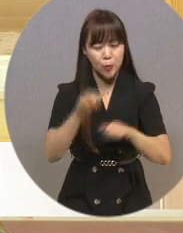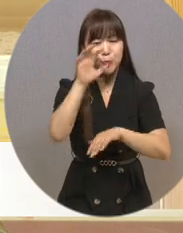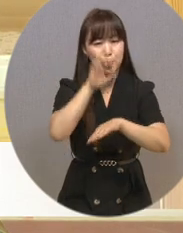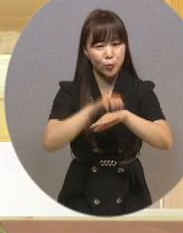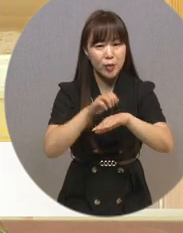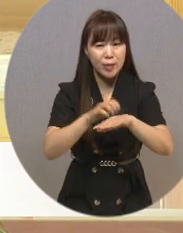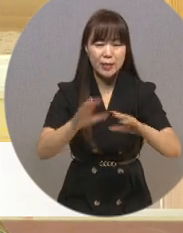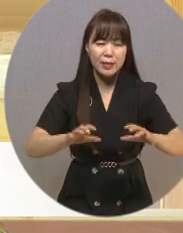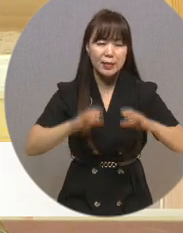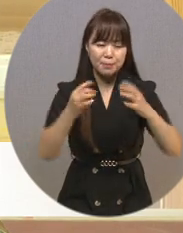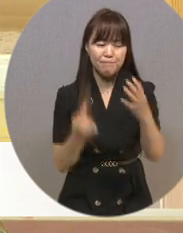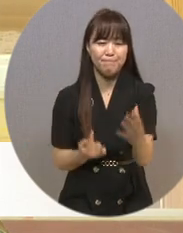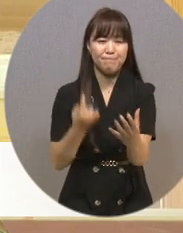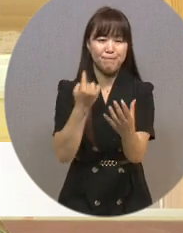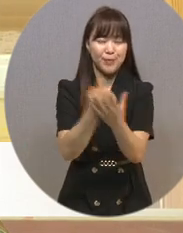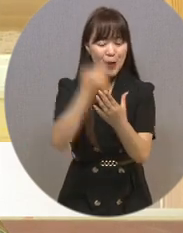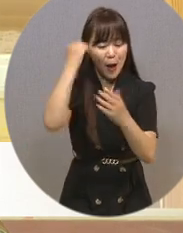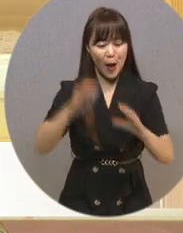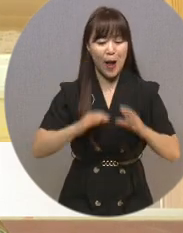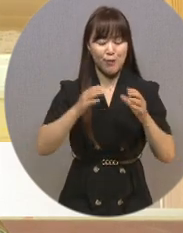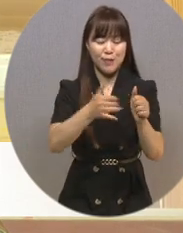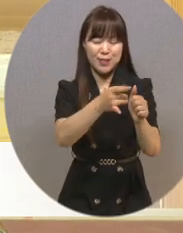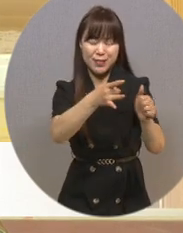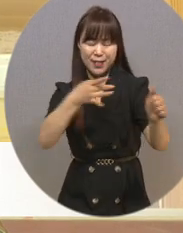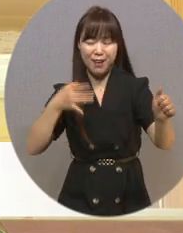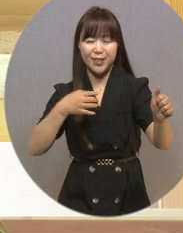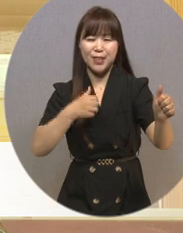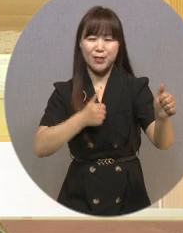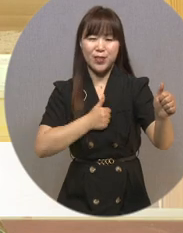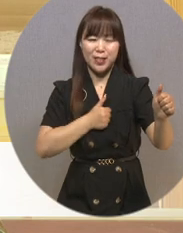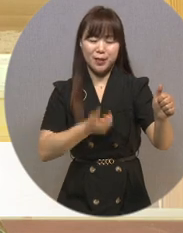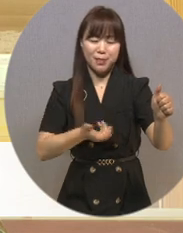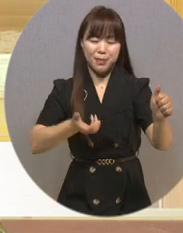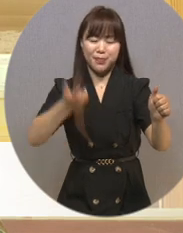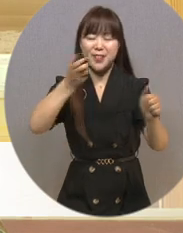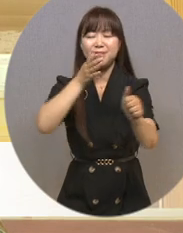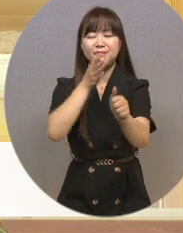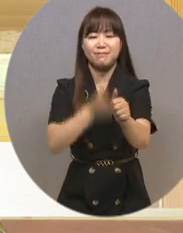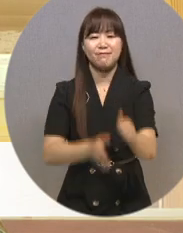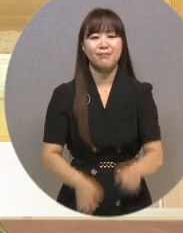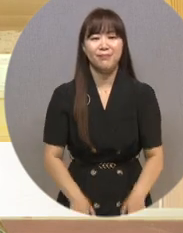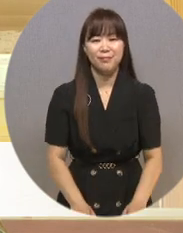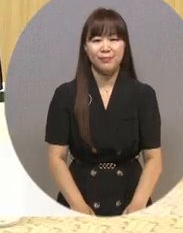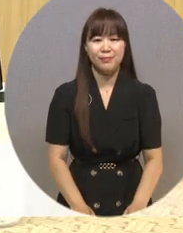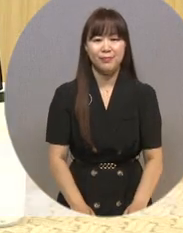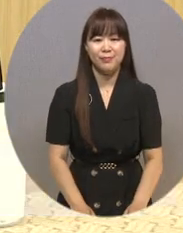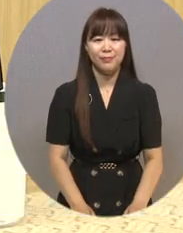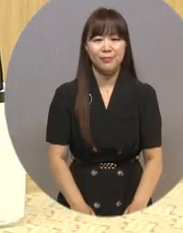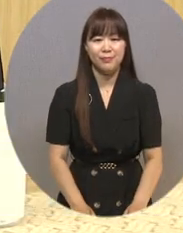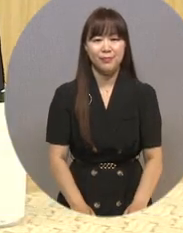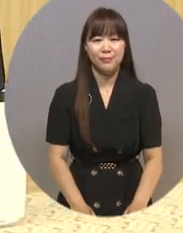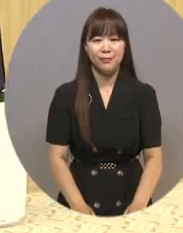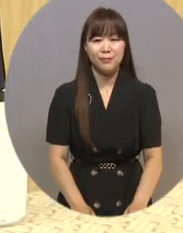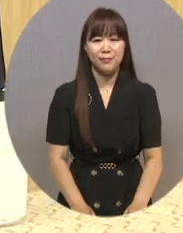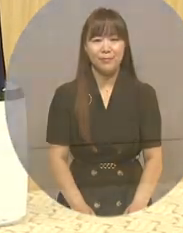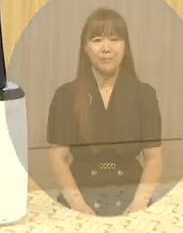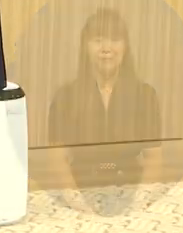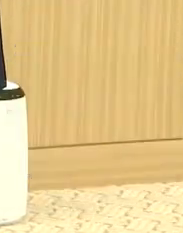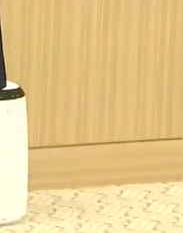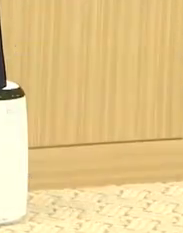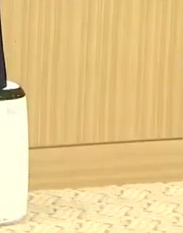훈련해서 세계 무대에서 한국 양궁의 위상을 높여주길 바란다고 격려했습니다. 복지TV